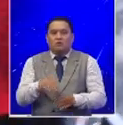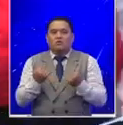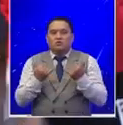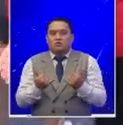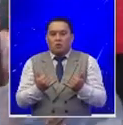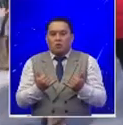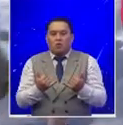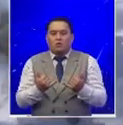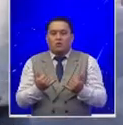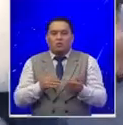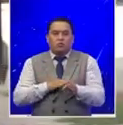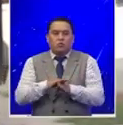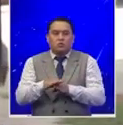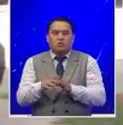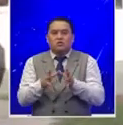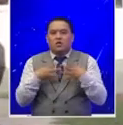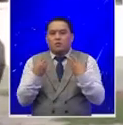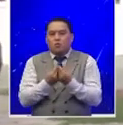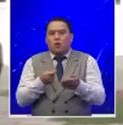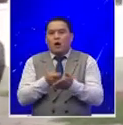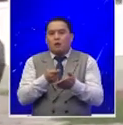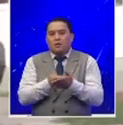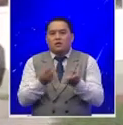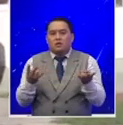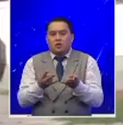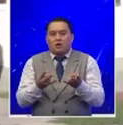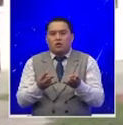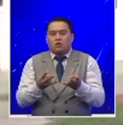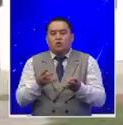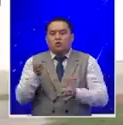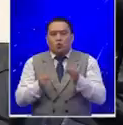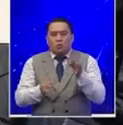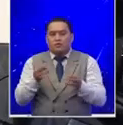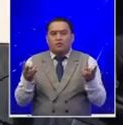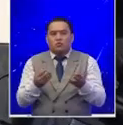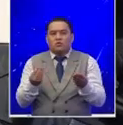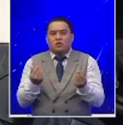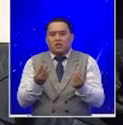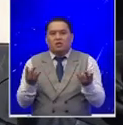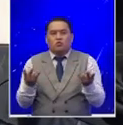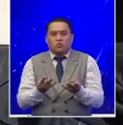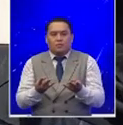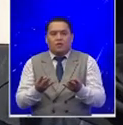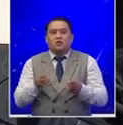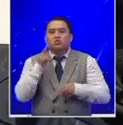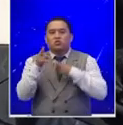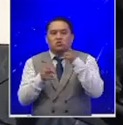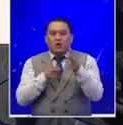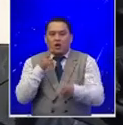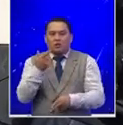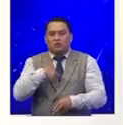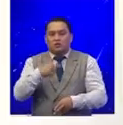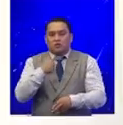полной отрабатывать. Мне же еще семью кормить надо. И на топливо деньги нужны. Жалуются на сложившуюся ситуацию и